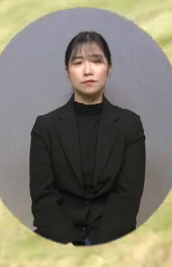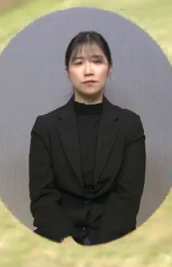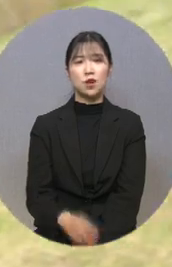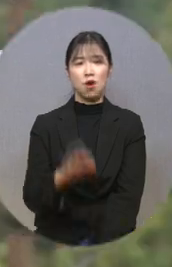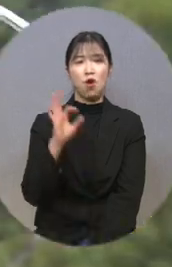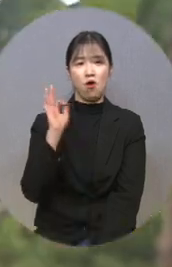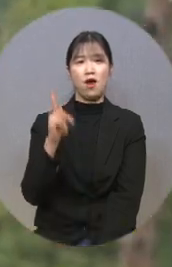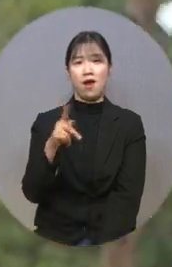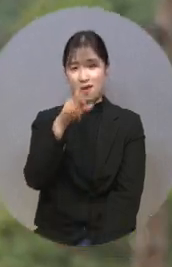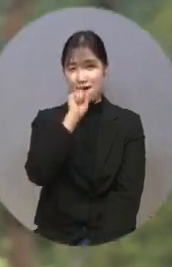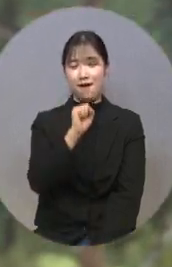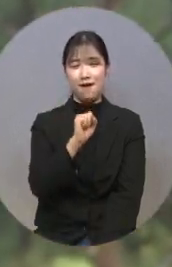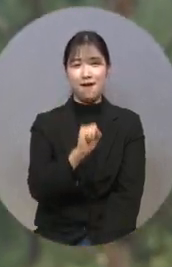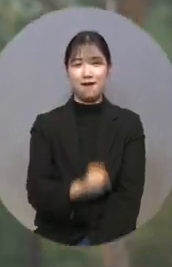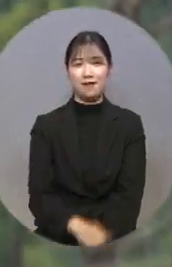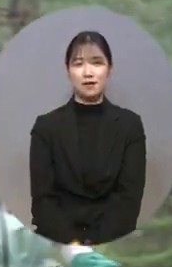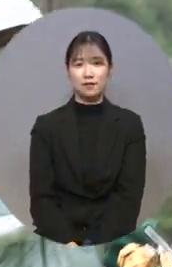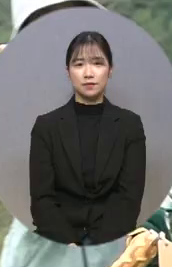오케이!